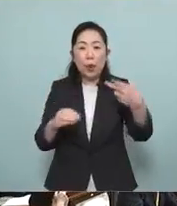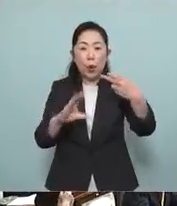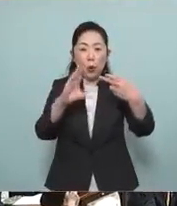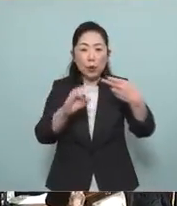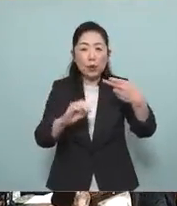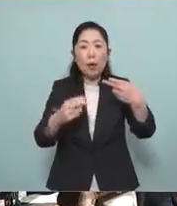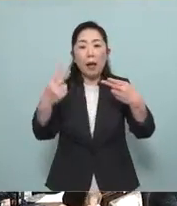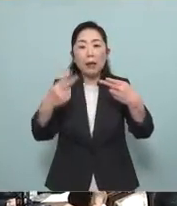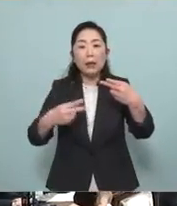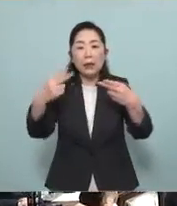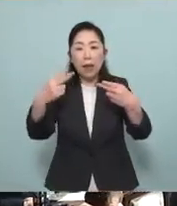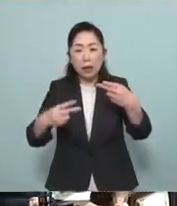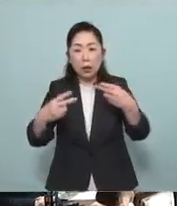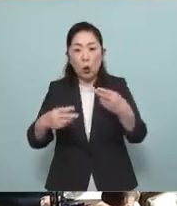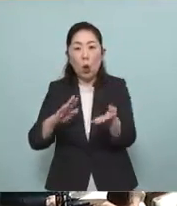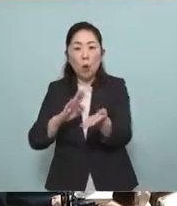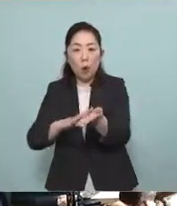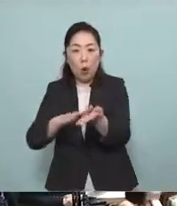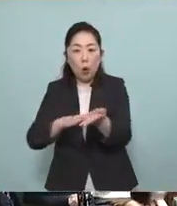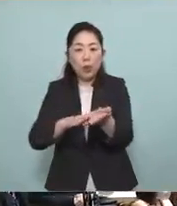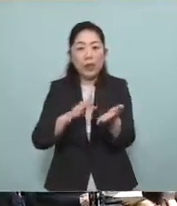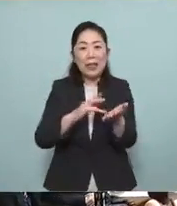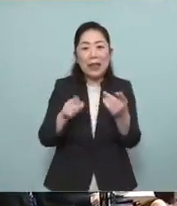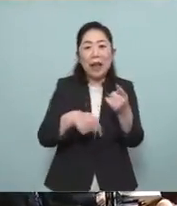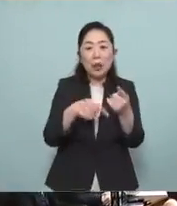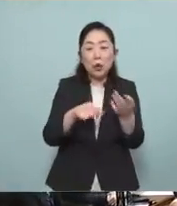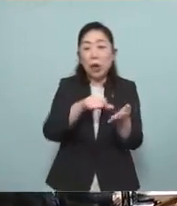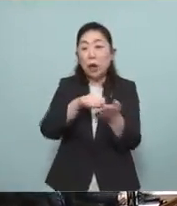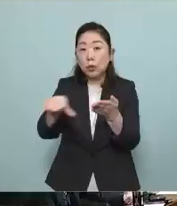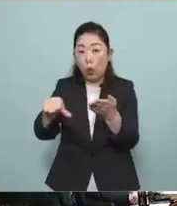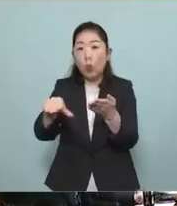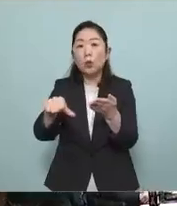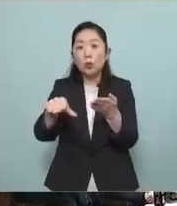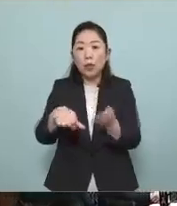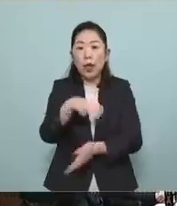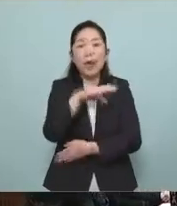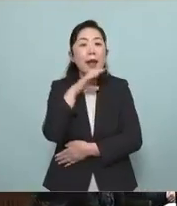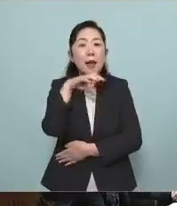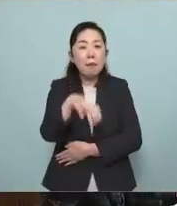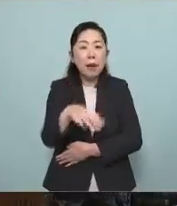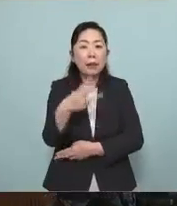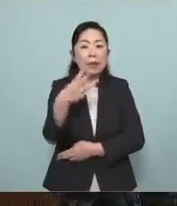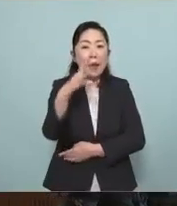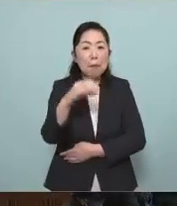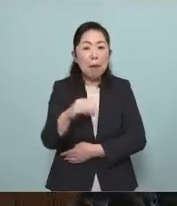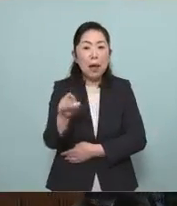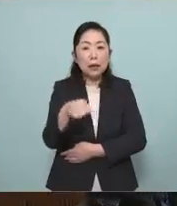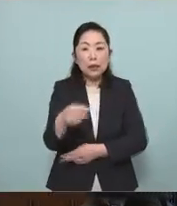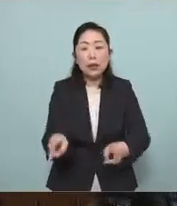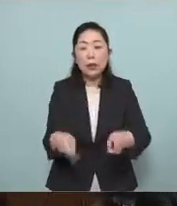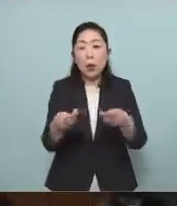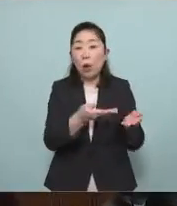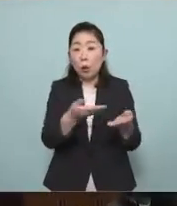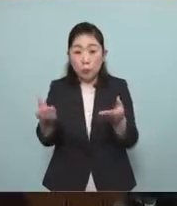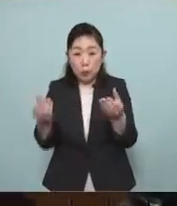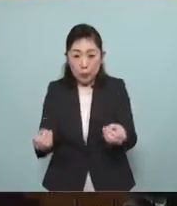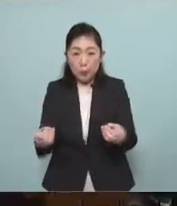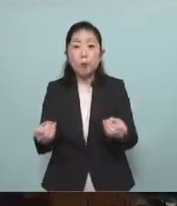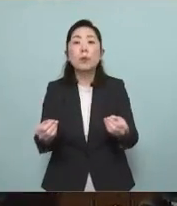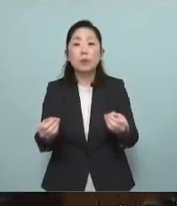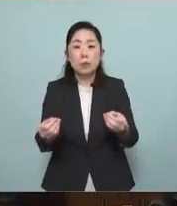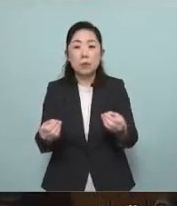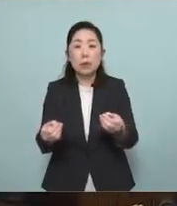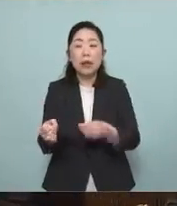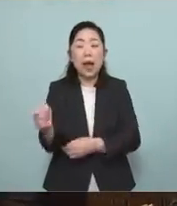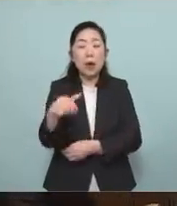関、薬局が登録し、医療現場に3万人分をお届けしています。作用の仕組みが異なるファイ